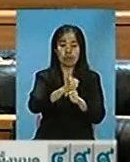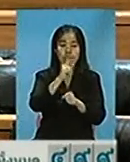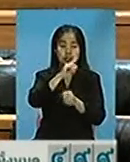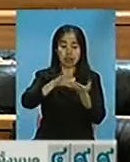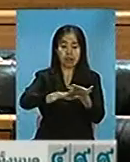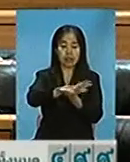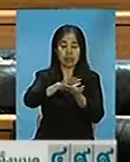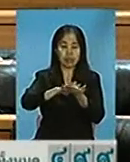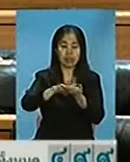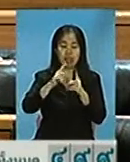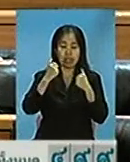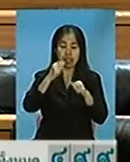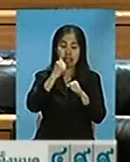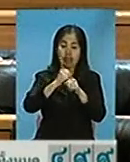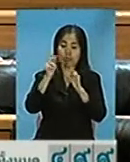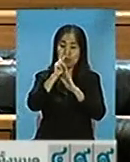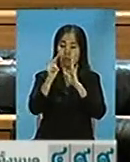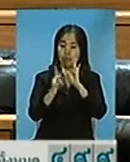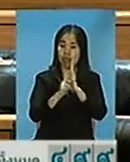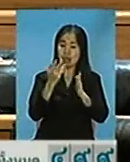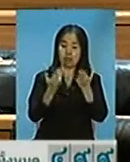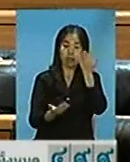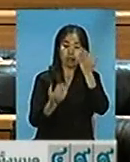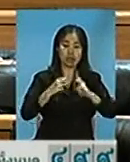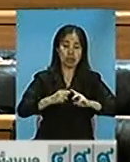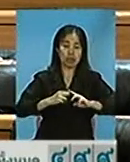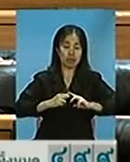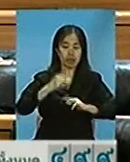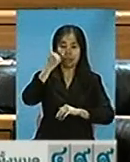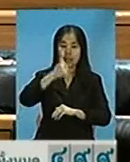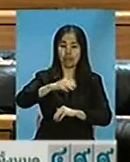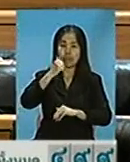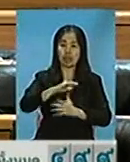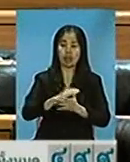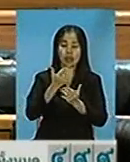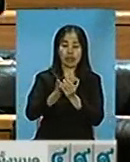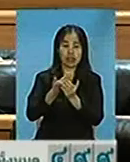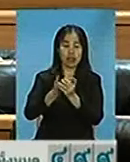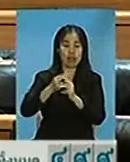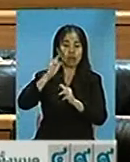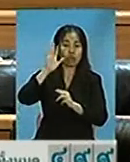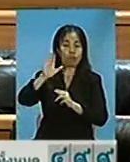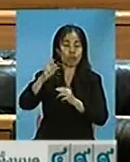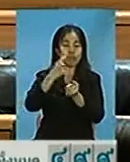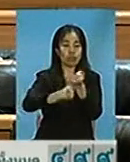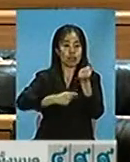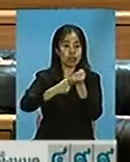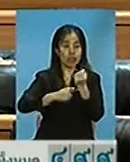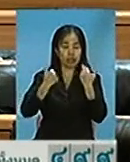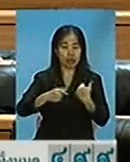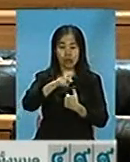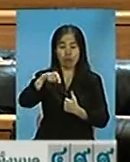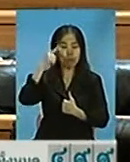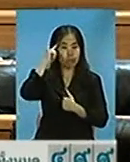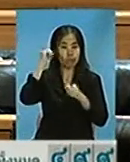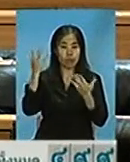ท่านอย่าคิดว่าท่านเป็นคนออกกฎหมายฉันจะทำยังไงก็ได้เงินของเขานะครับวันนี้เขาอาจจะยังไม่รู้เลยทั่วทั้งประเทศไ